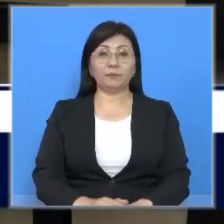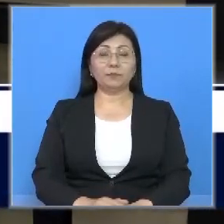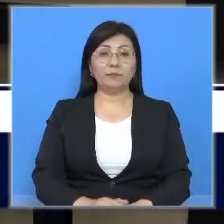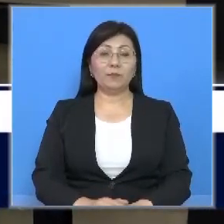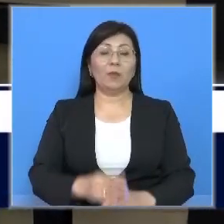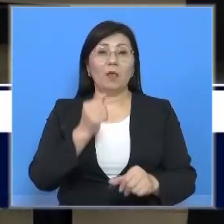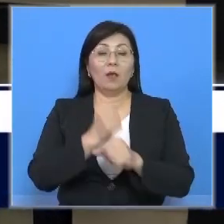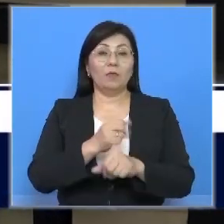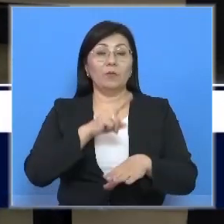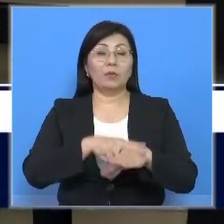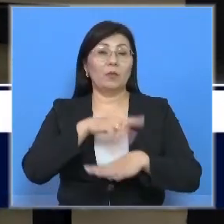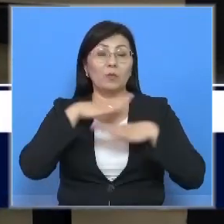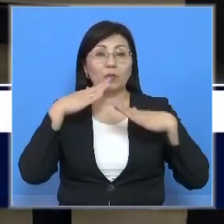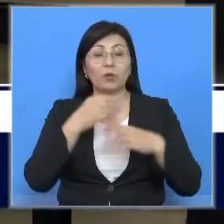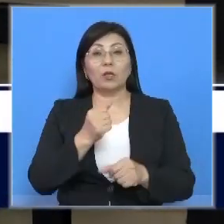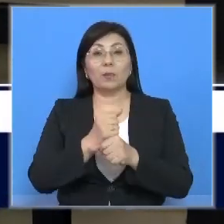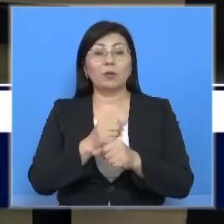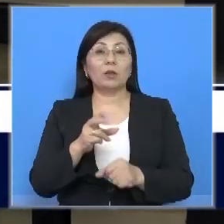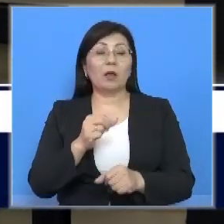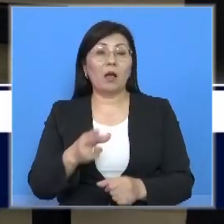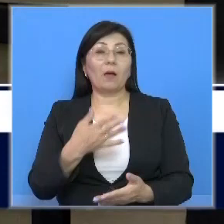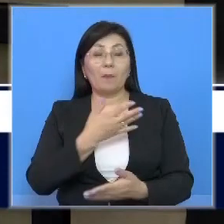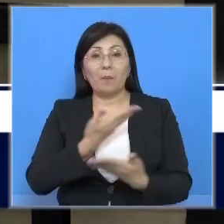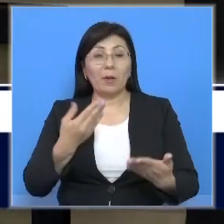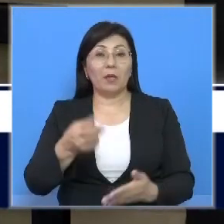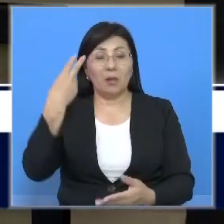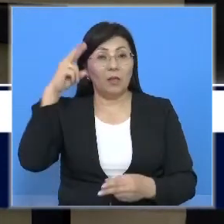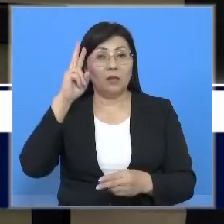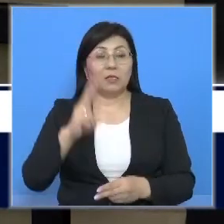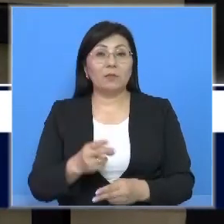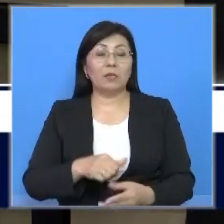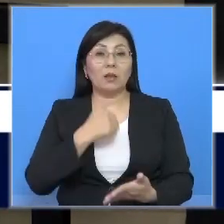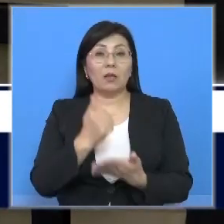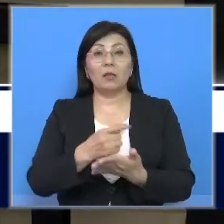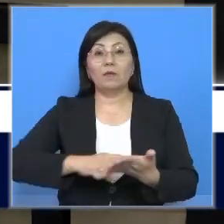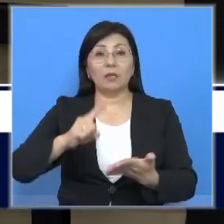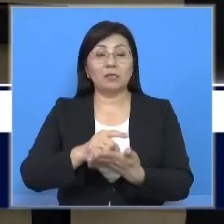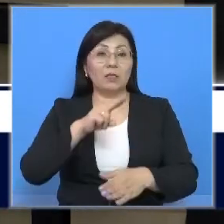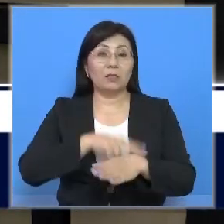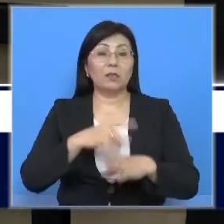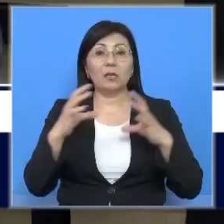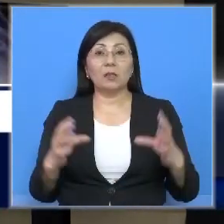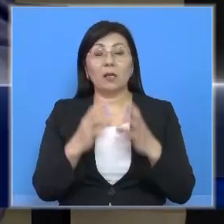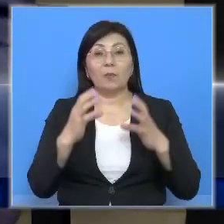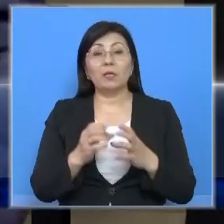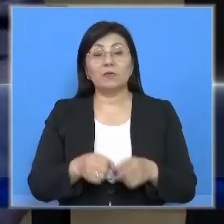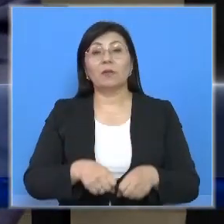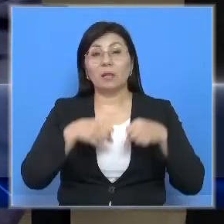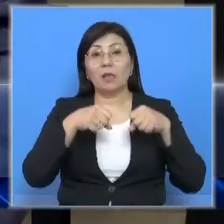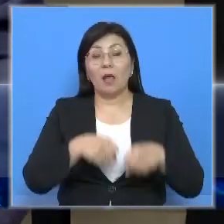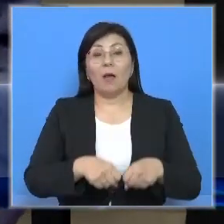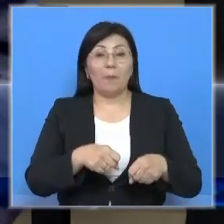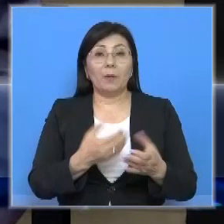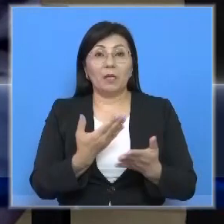В работе полиции много такой работы, которую мы, граждане, не знаем. Главная задача полиции – это сохранять правопорядок и